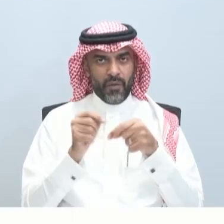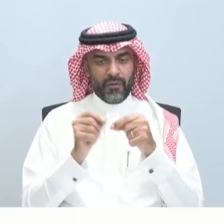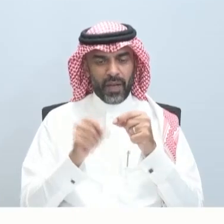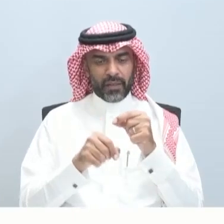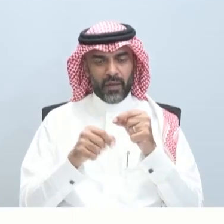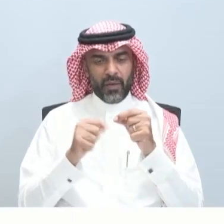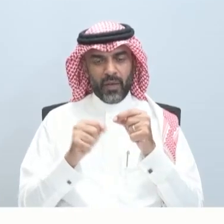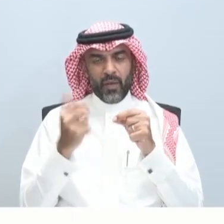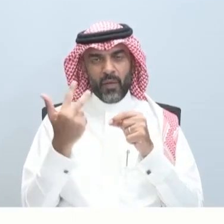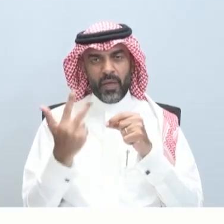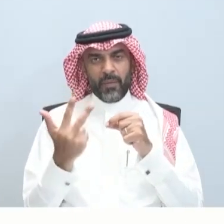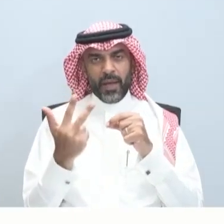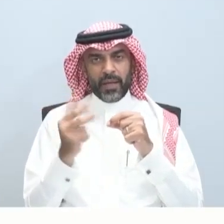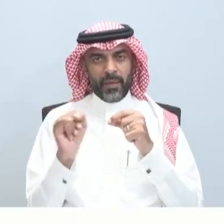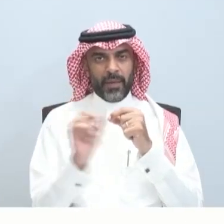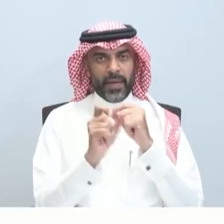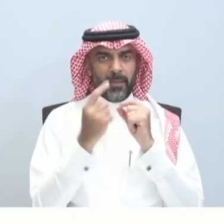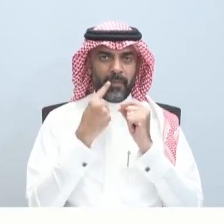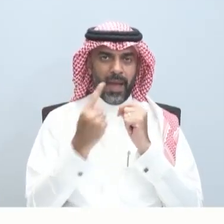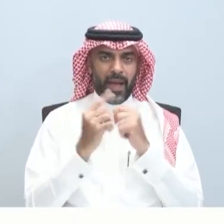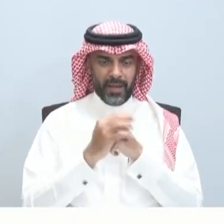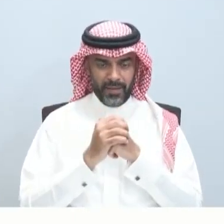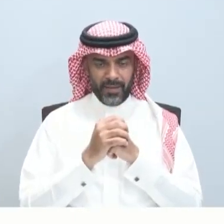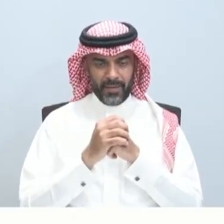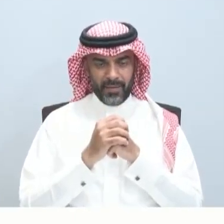وثمانيه اجزاء من مئه